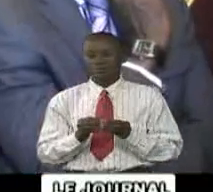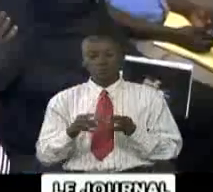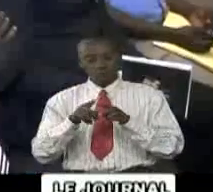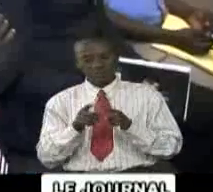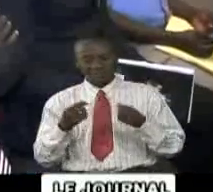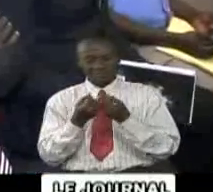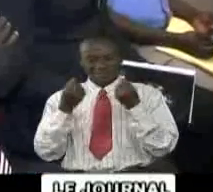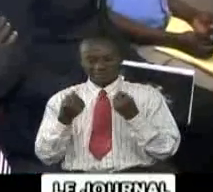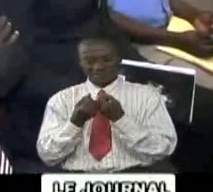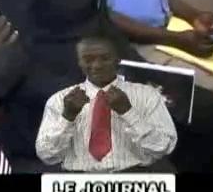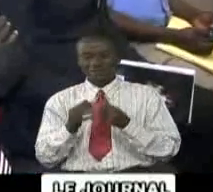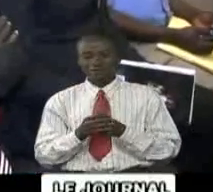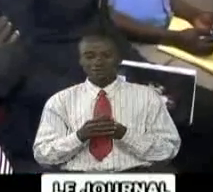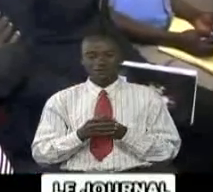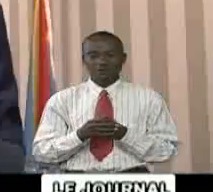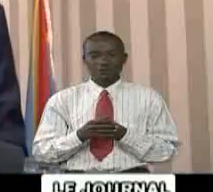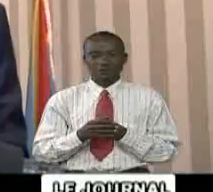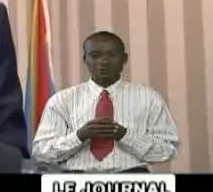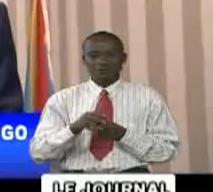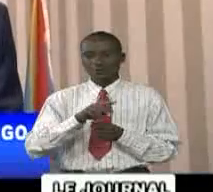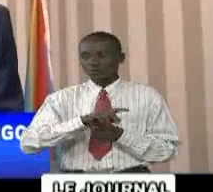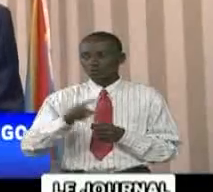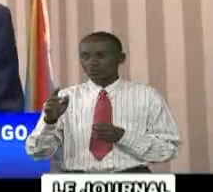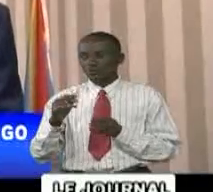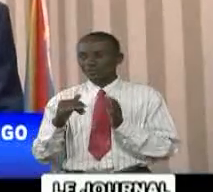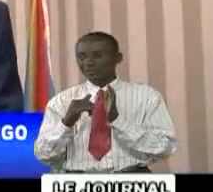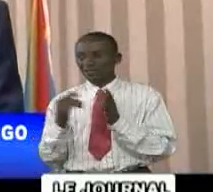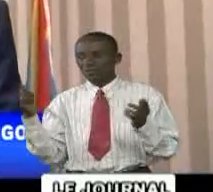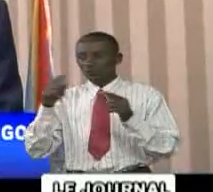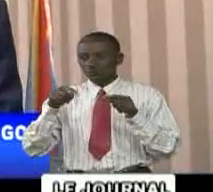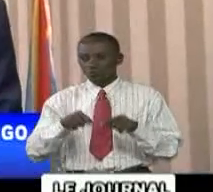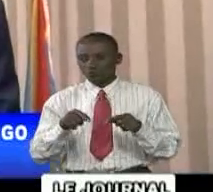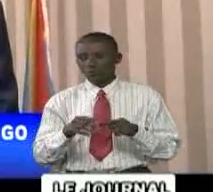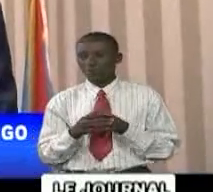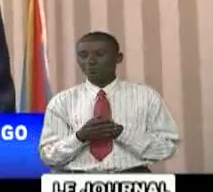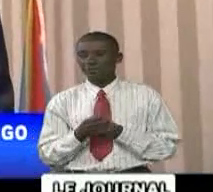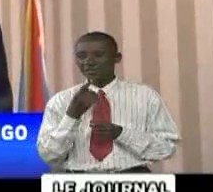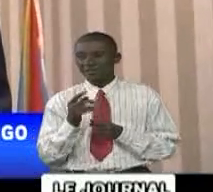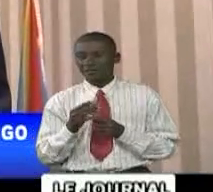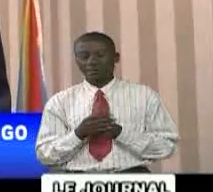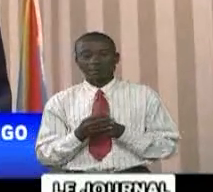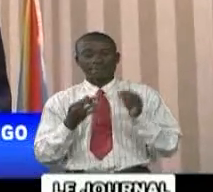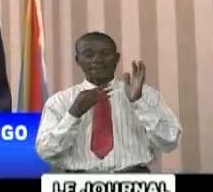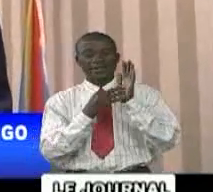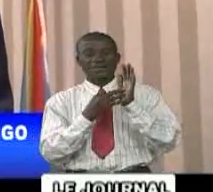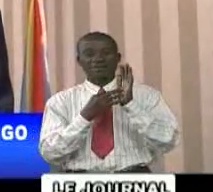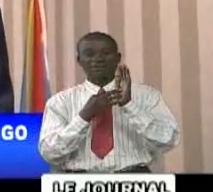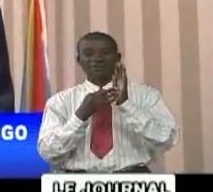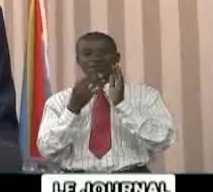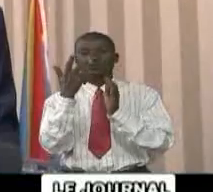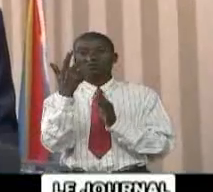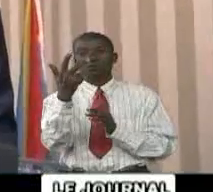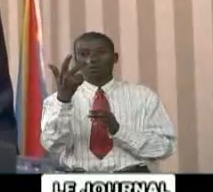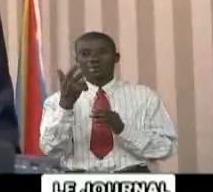à ce jour, notre pays a enregistré 83 accidents d'avion